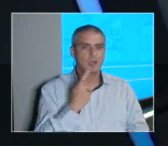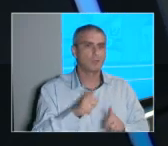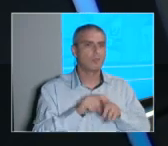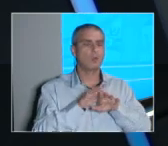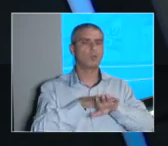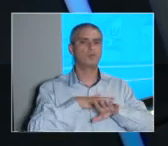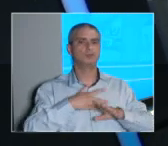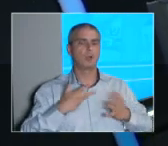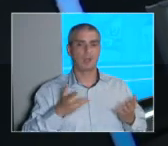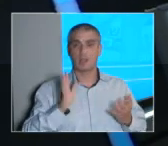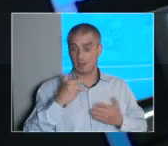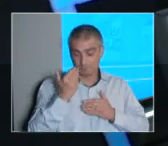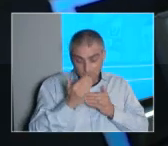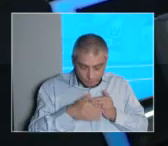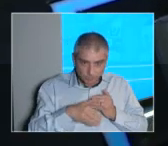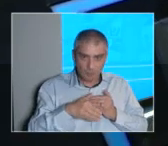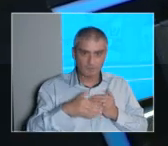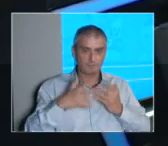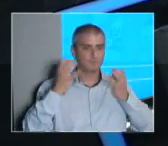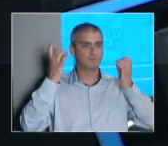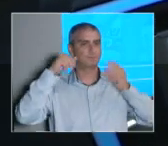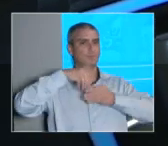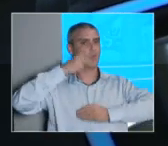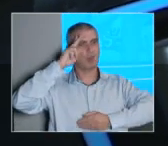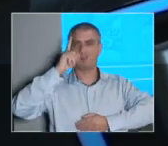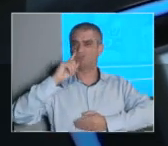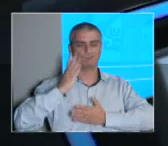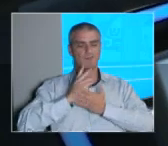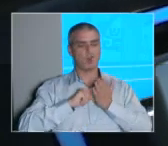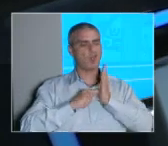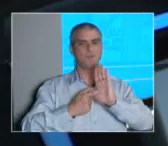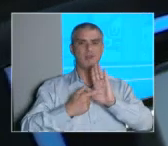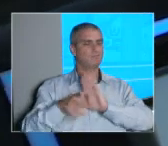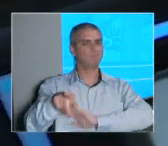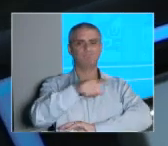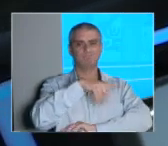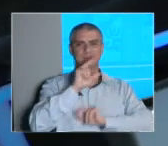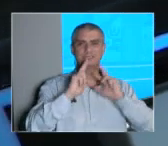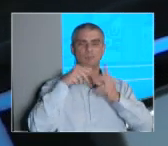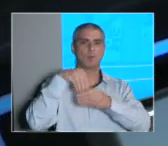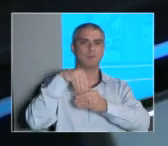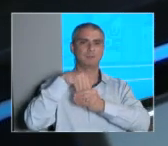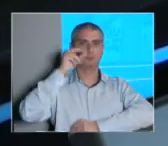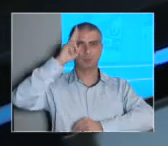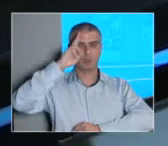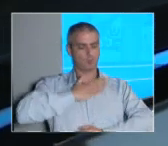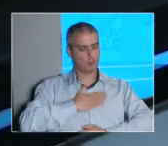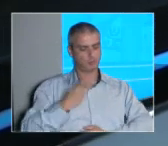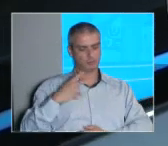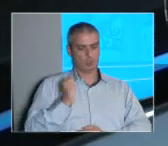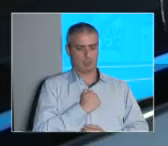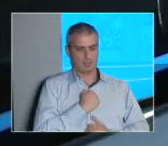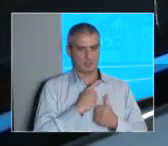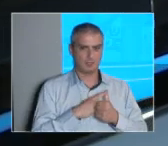תחושה שגם בסוף האדר הזה שנמצא בתוך סיעת הליכוד לא משקף את רחשי הלב של ציבור המצביעים של הליכוד שרוצה יותר